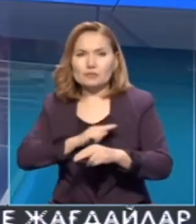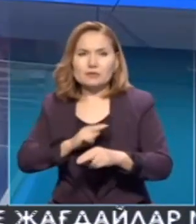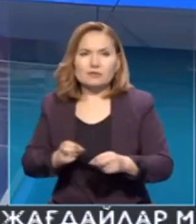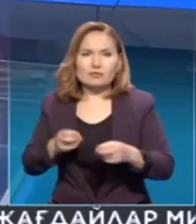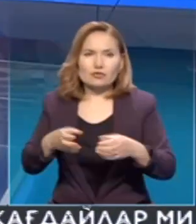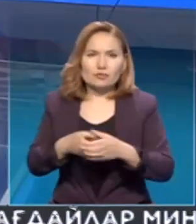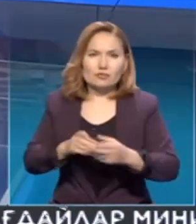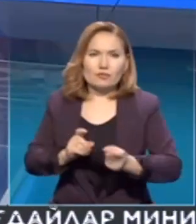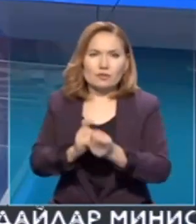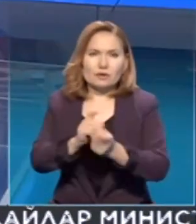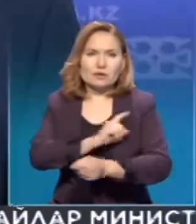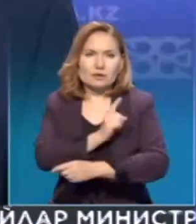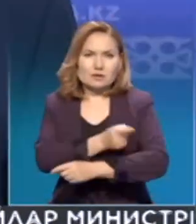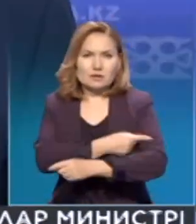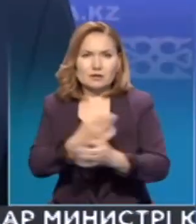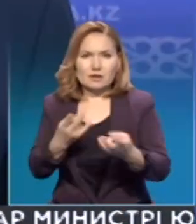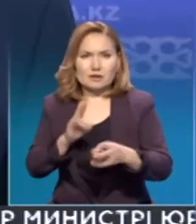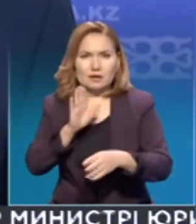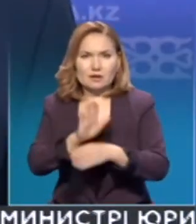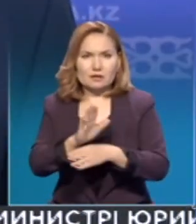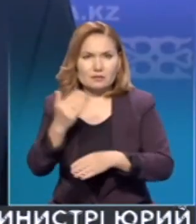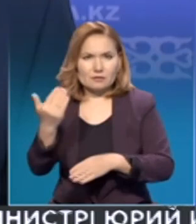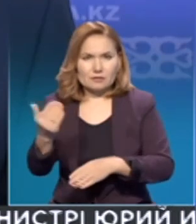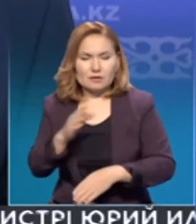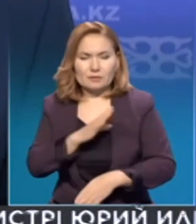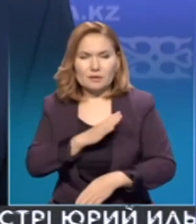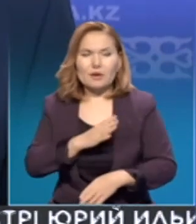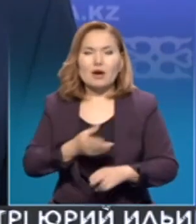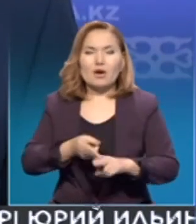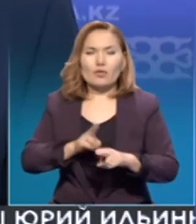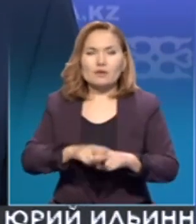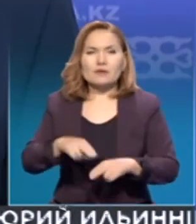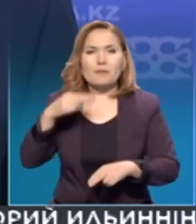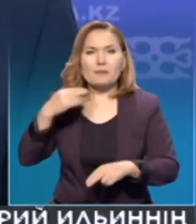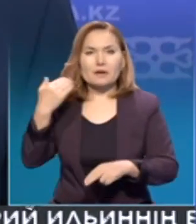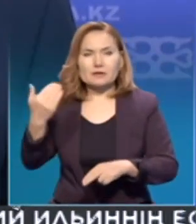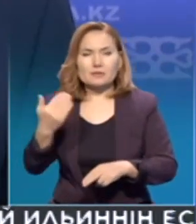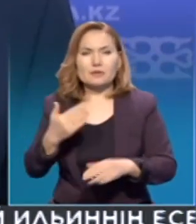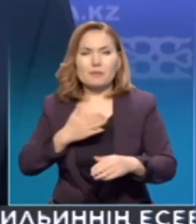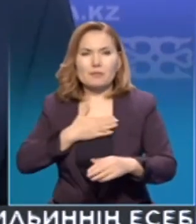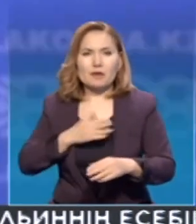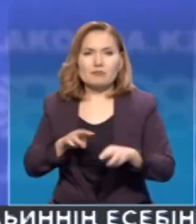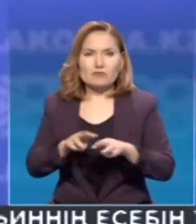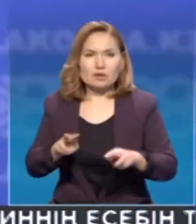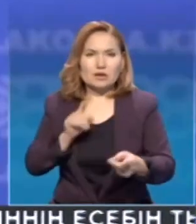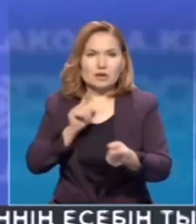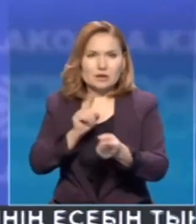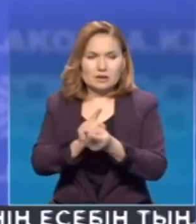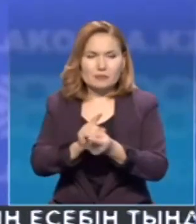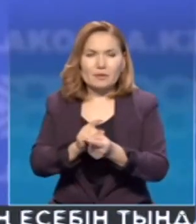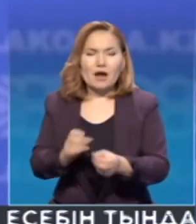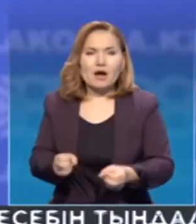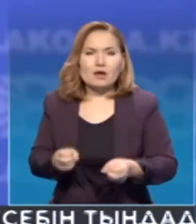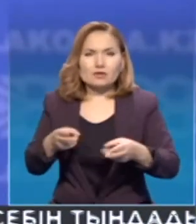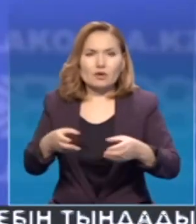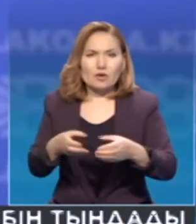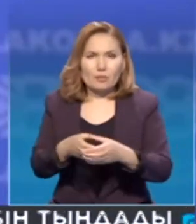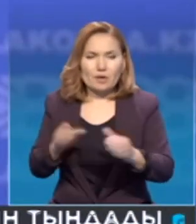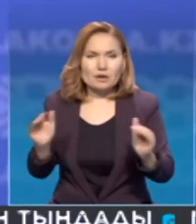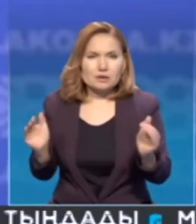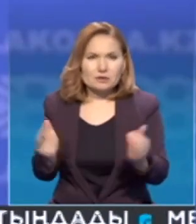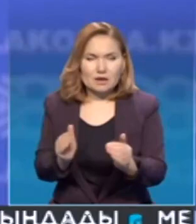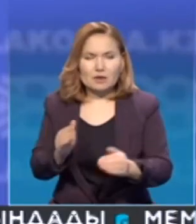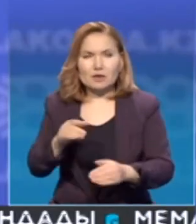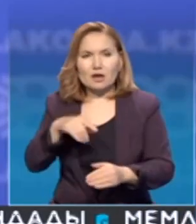тапсырды. Президентке криминалдық жағдайды баяндадым. Осы жасалып жатқан